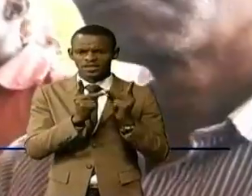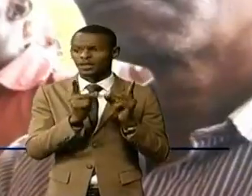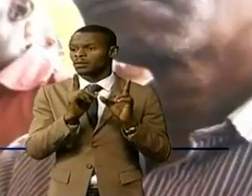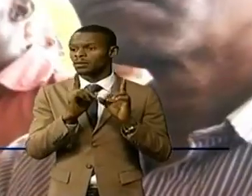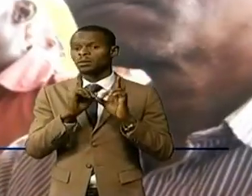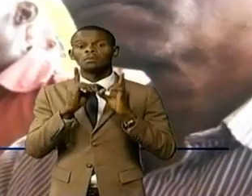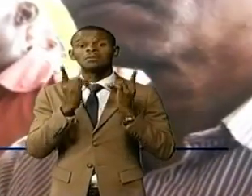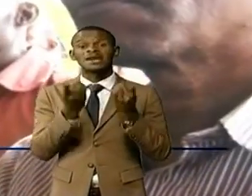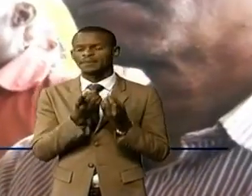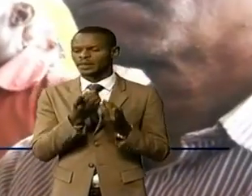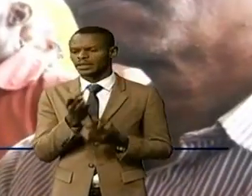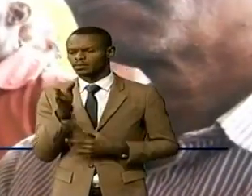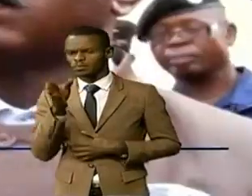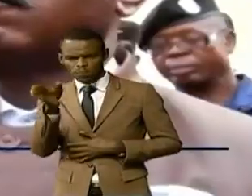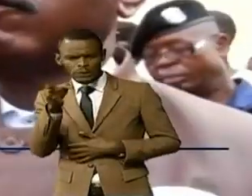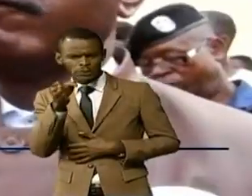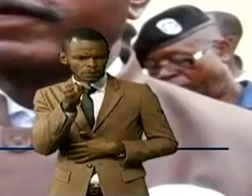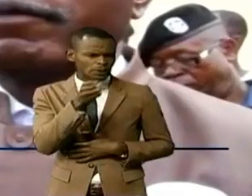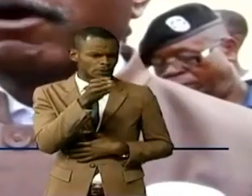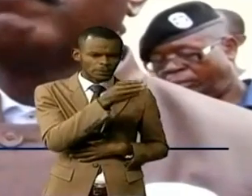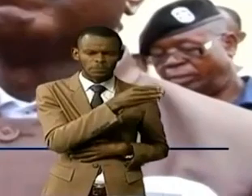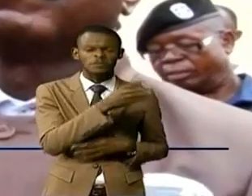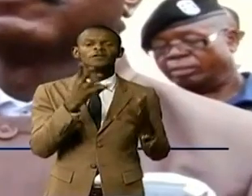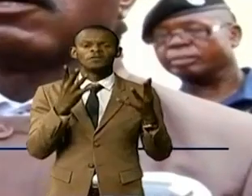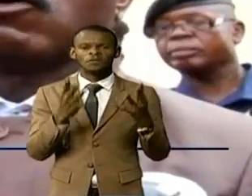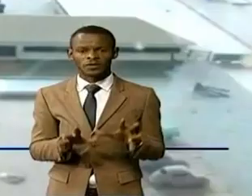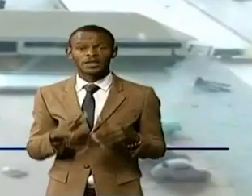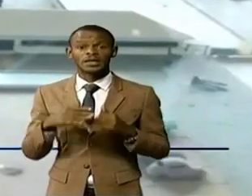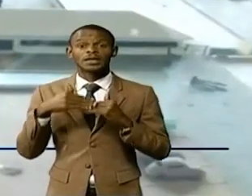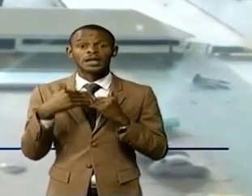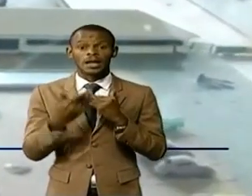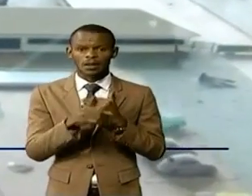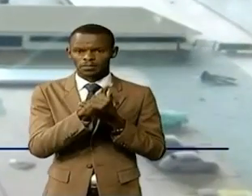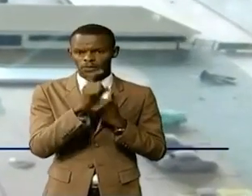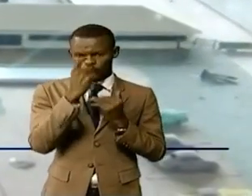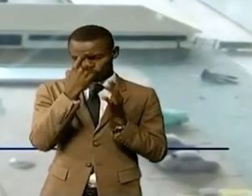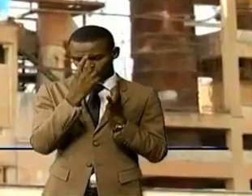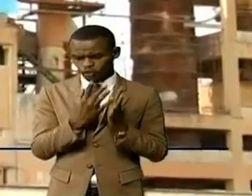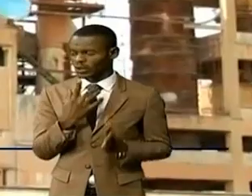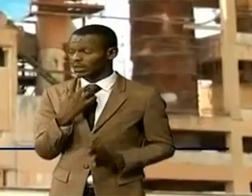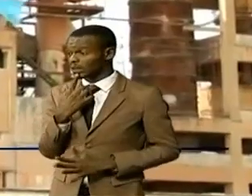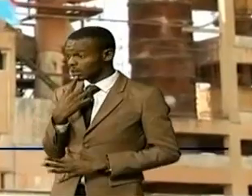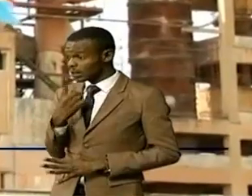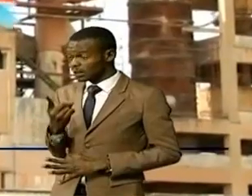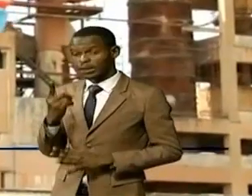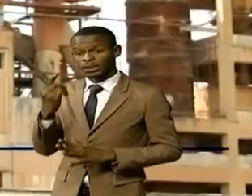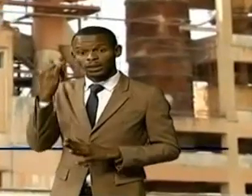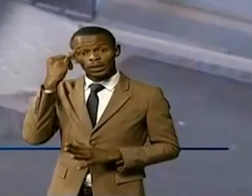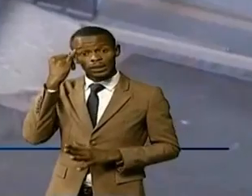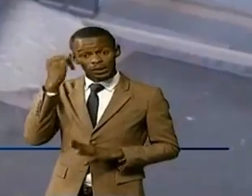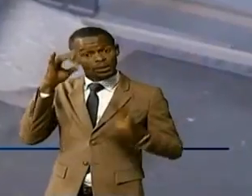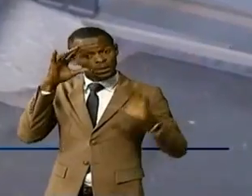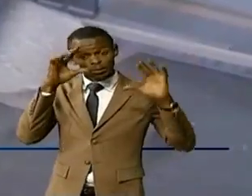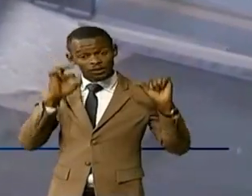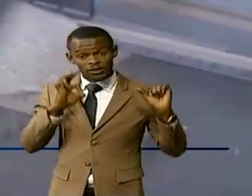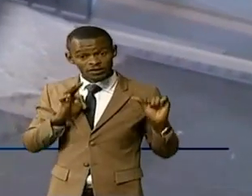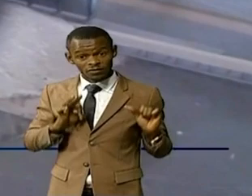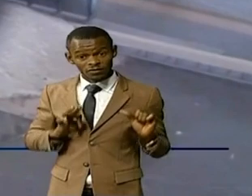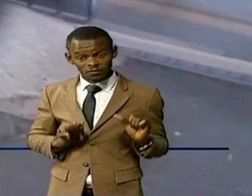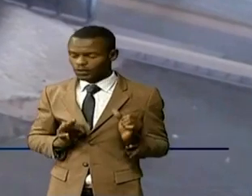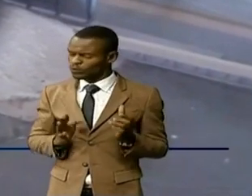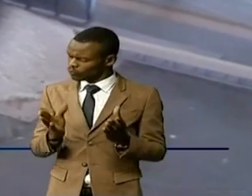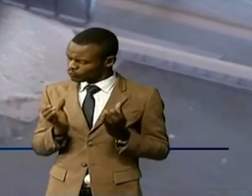rassuré l'assistance. La volonté du chef de l'État, Félix Antoine Tshisekedi Tshilombo, déterminé à la réouverture de la SINAT. Reste